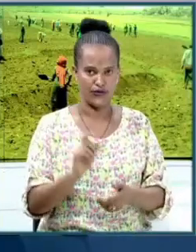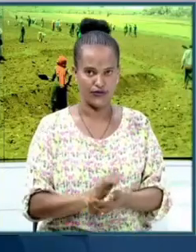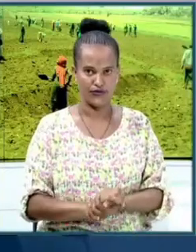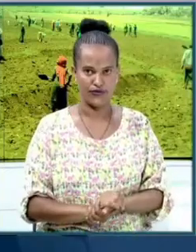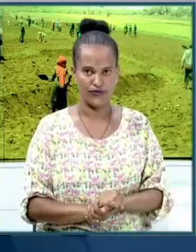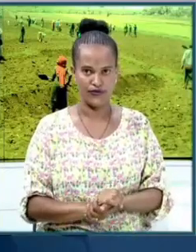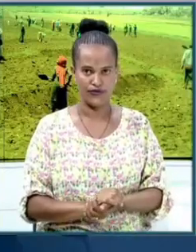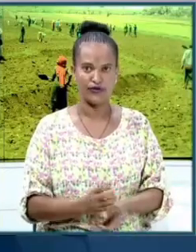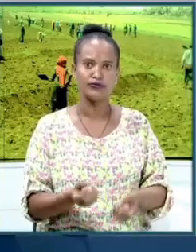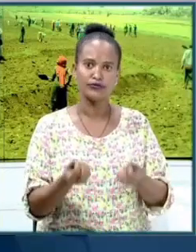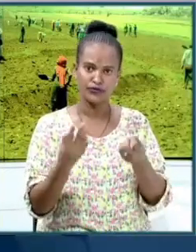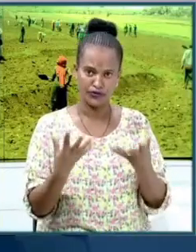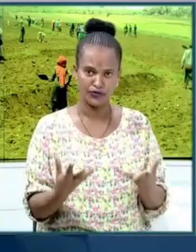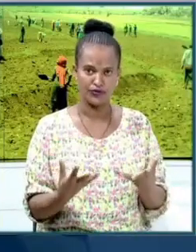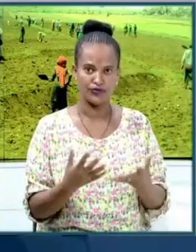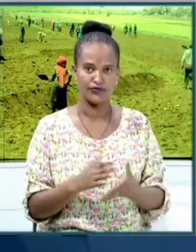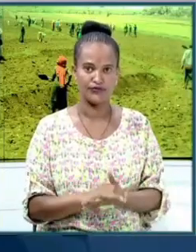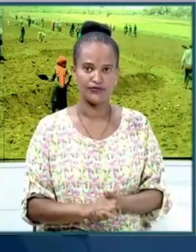ስለዚ ብዙሕ